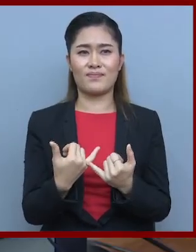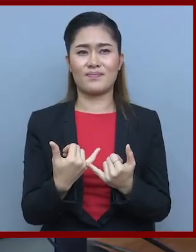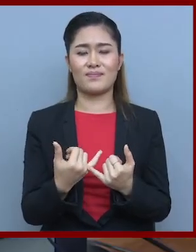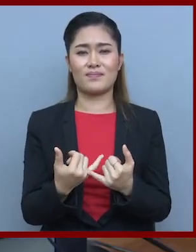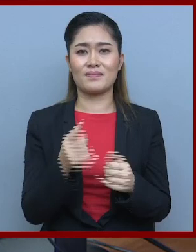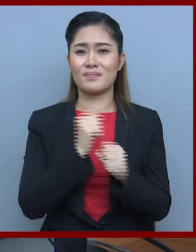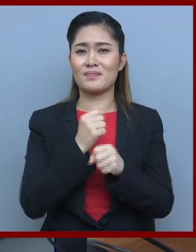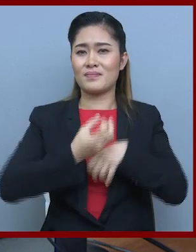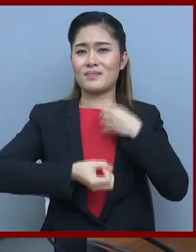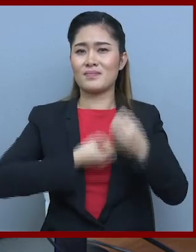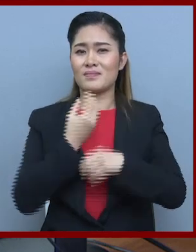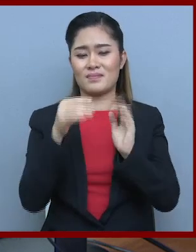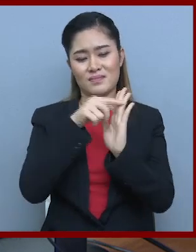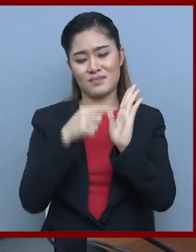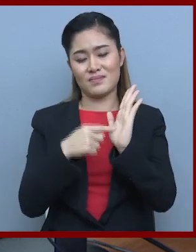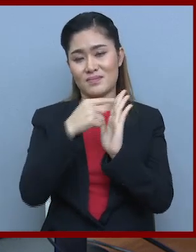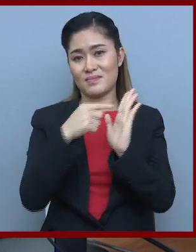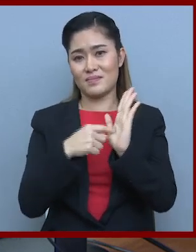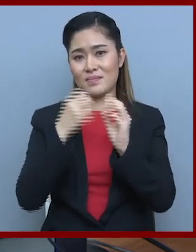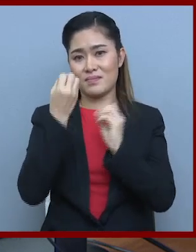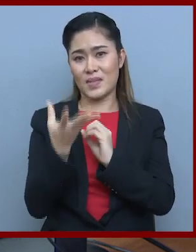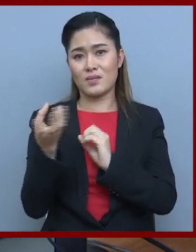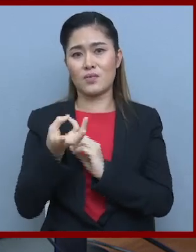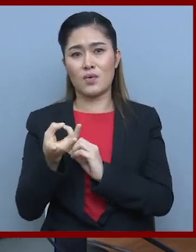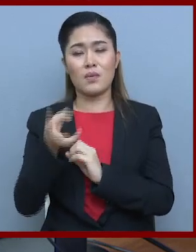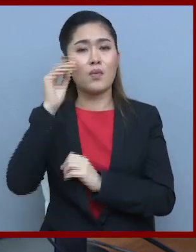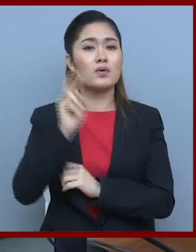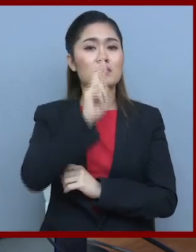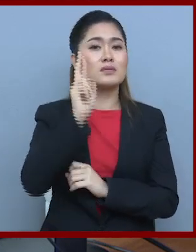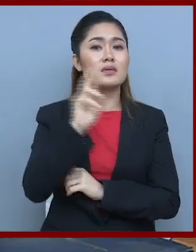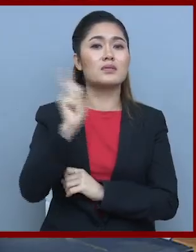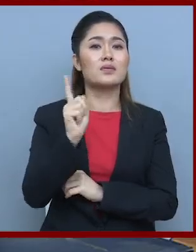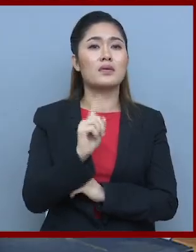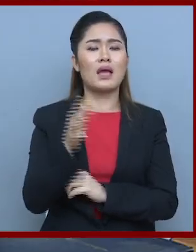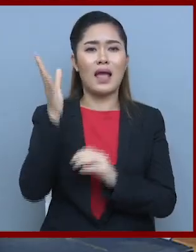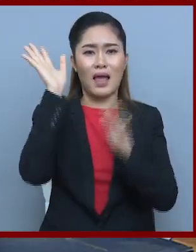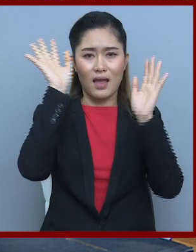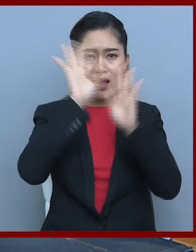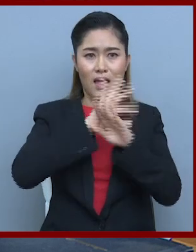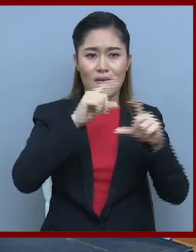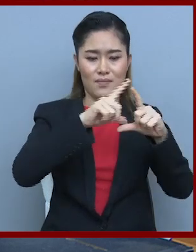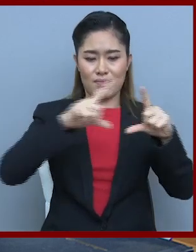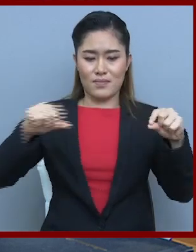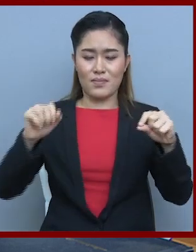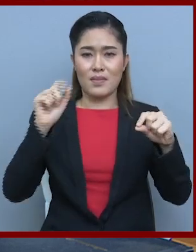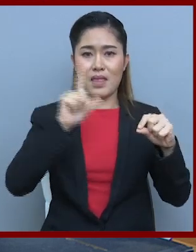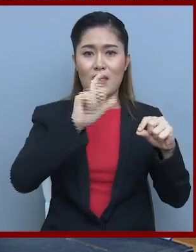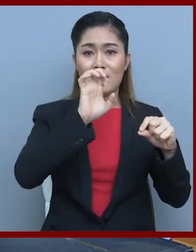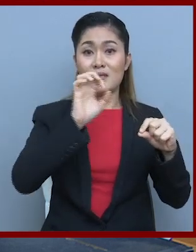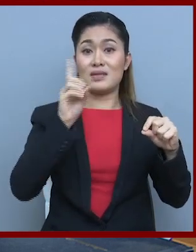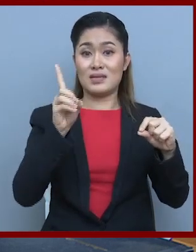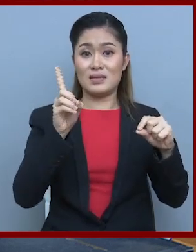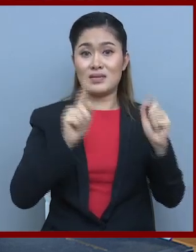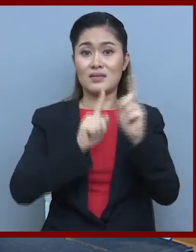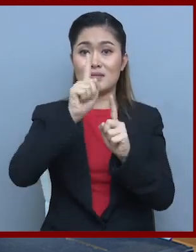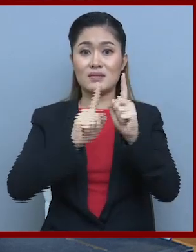าการแสดงผลดิสเพย์เนี่ยเราอาจจะนำไปใช้ในตอนที่เราแสดงระดับเหมือนกับไล่แผง LED อ่ะเคยเห็น LED ที่